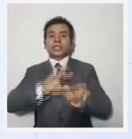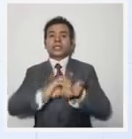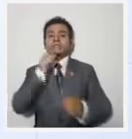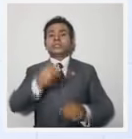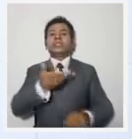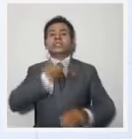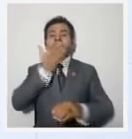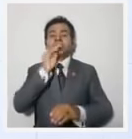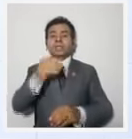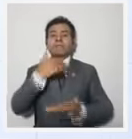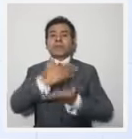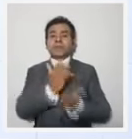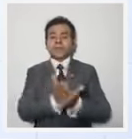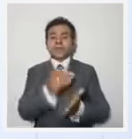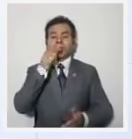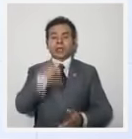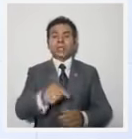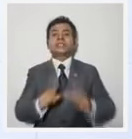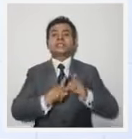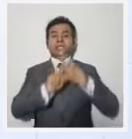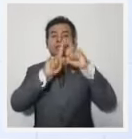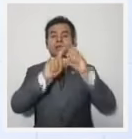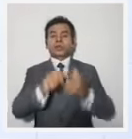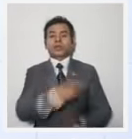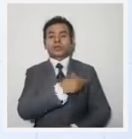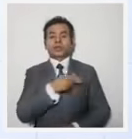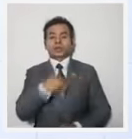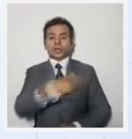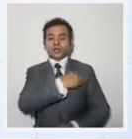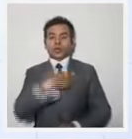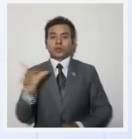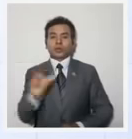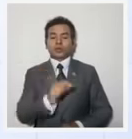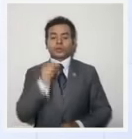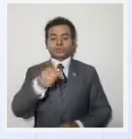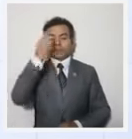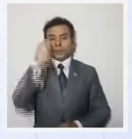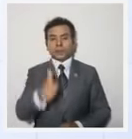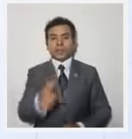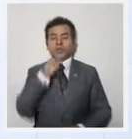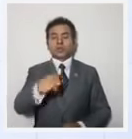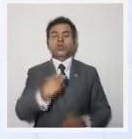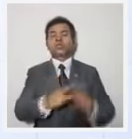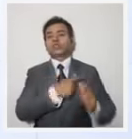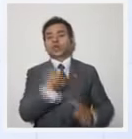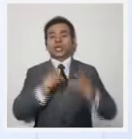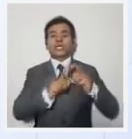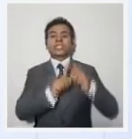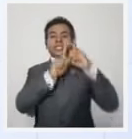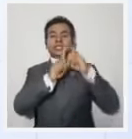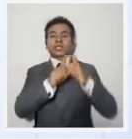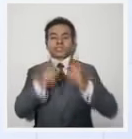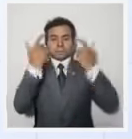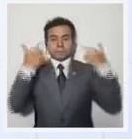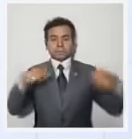এবং আরও উপস্থিত ছিলেন অতিরিক্ত মহাপরিচালক স্বাস্থ্য শিক্ষা বিভাগ এবং পরিচালক লোক নিয়ন্ত্রণ ও লাইন